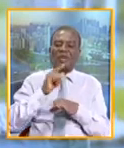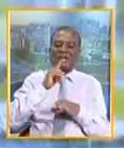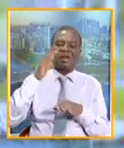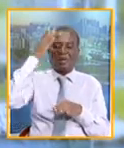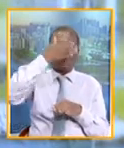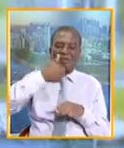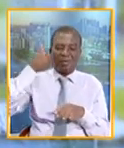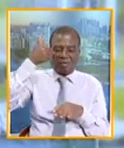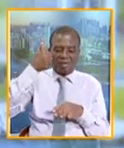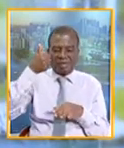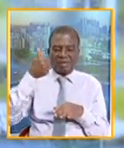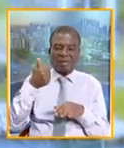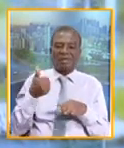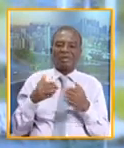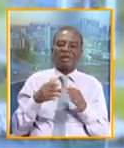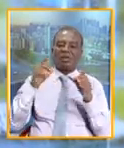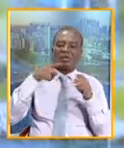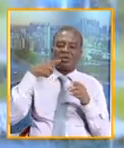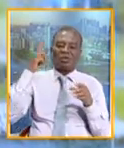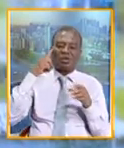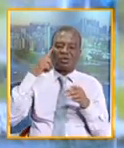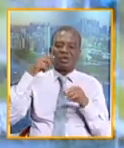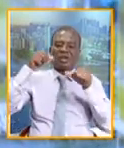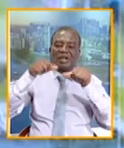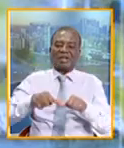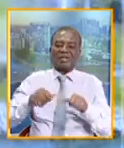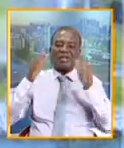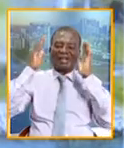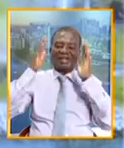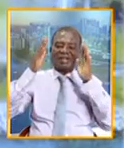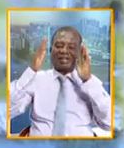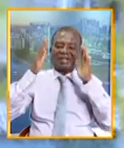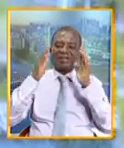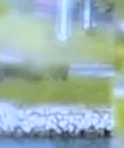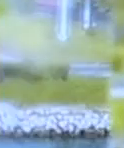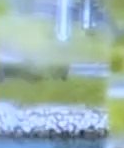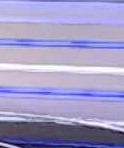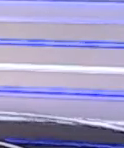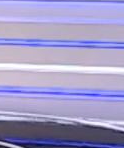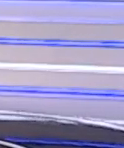retrouve, Dieu voulant, ce soir à 23h pour la dernière édition de la journée. Bon début d'après-midi. Dieu nous garde.